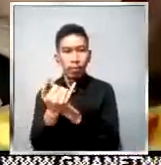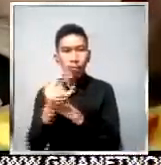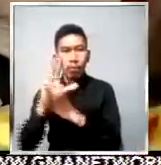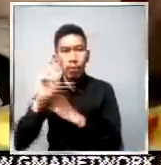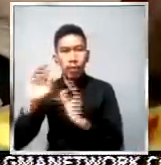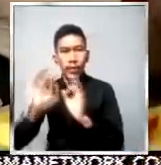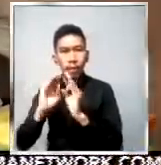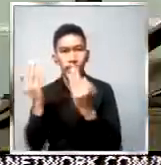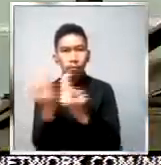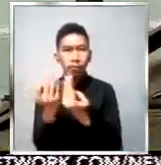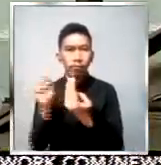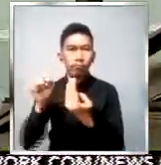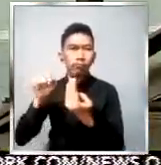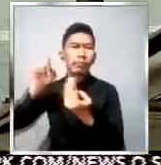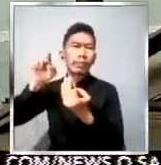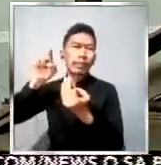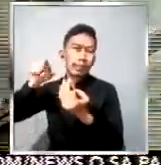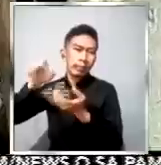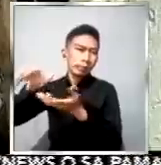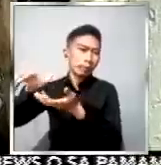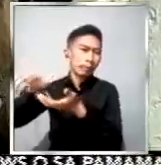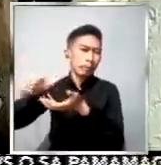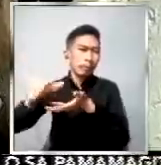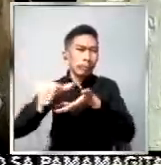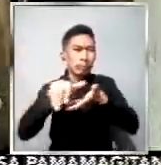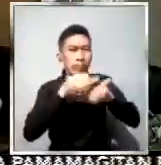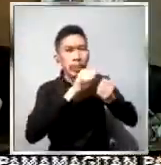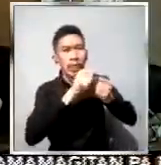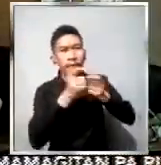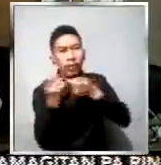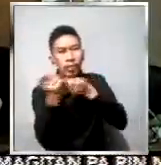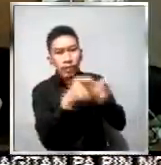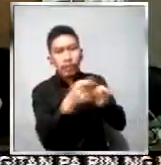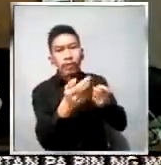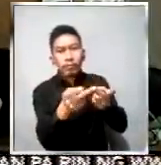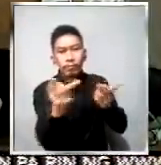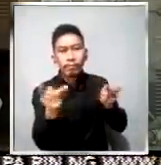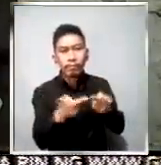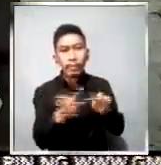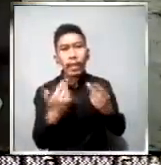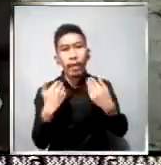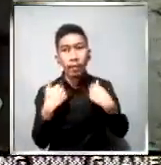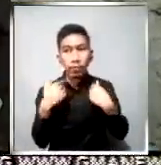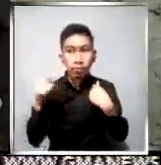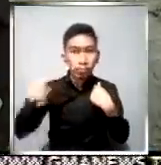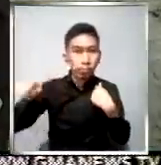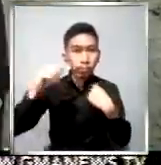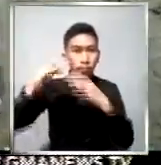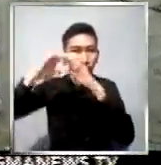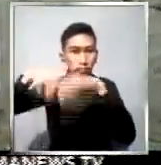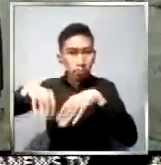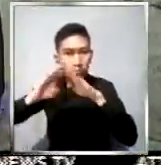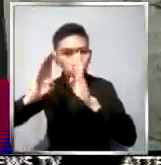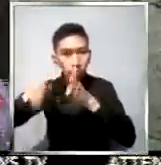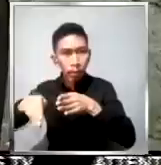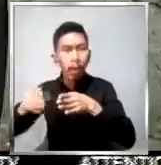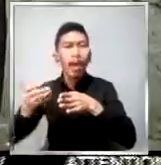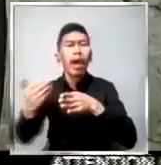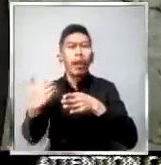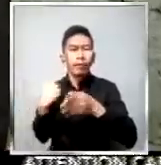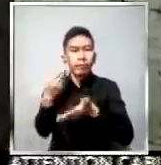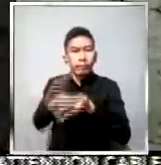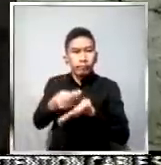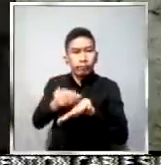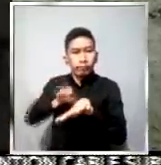kinailangang i-evacuate. Makatatanggap naman daw ng financial assistance ang mga nasiraan ng bahay. Pwede namang lumipat yung sa